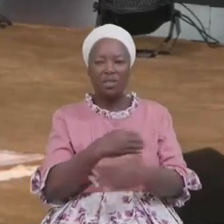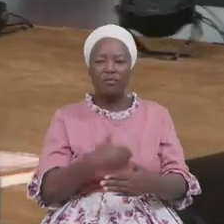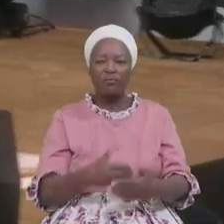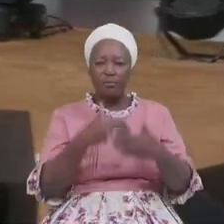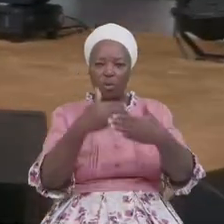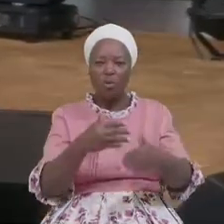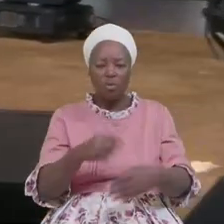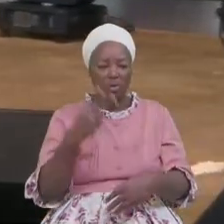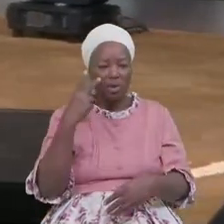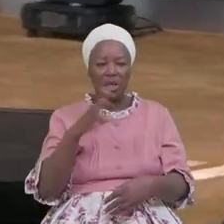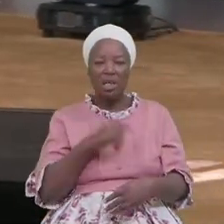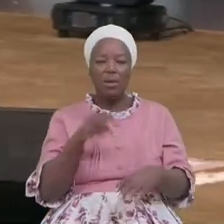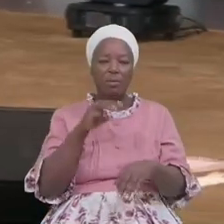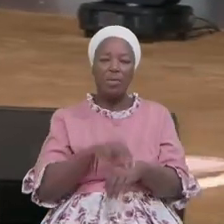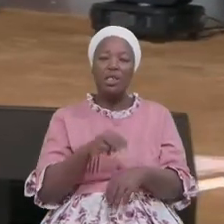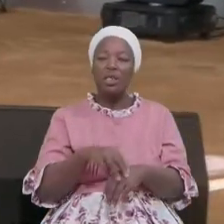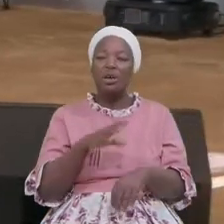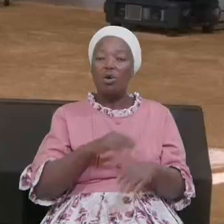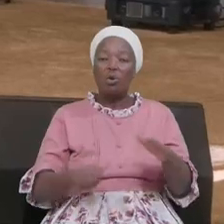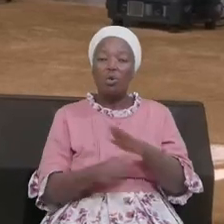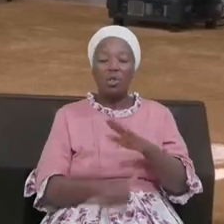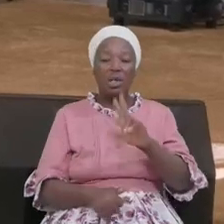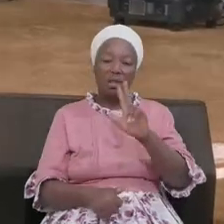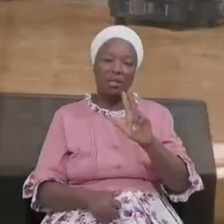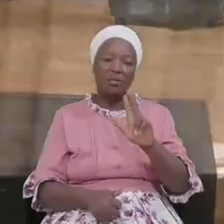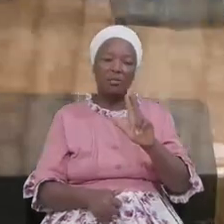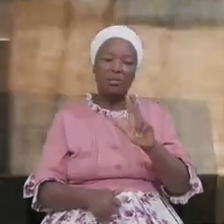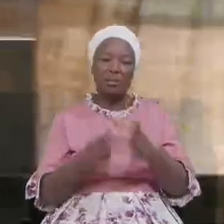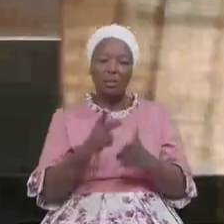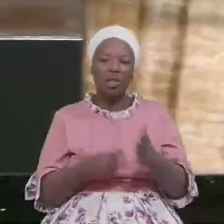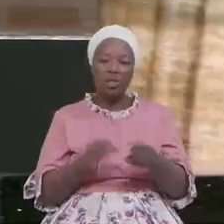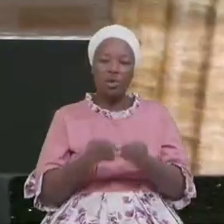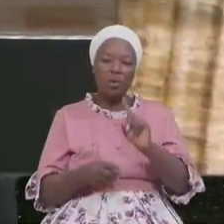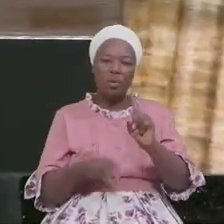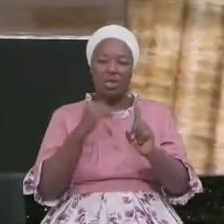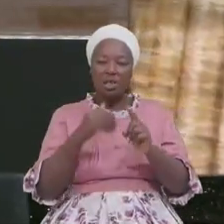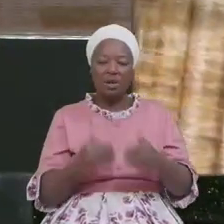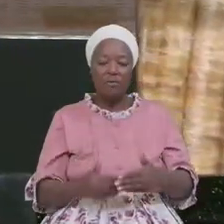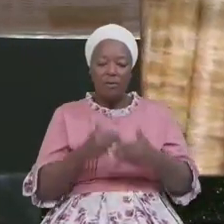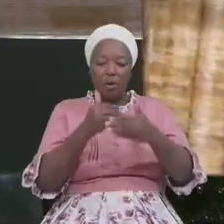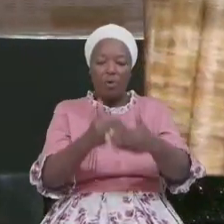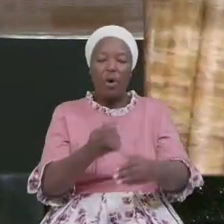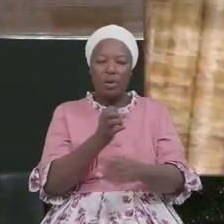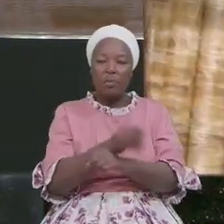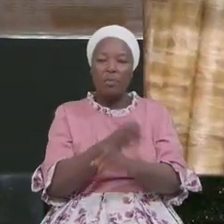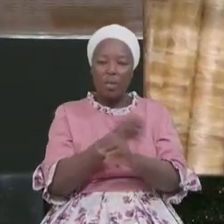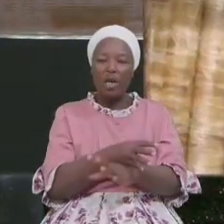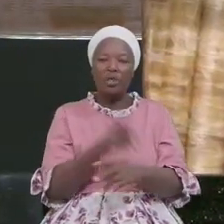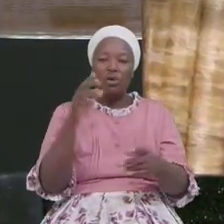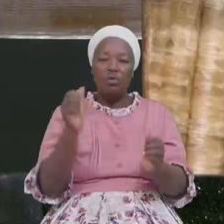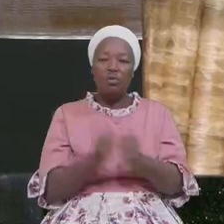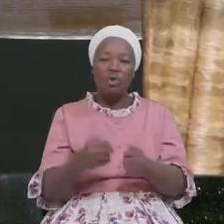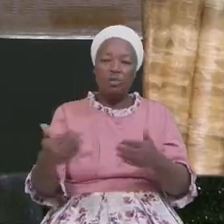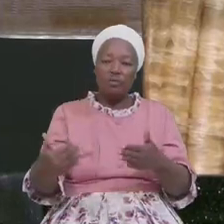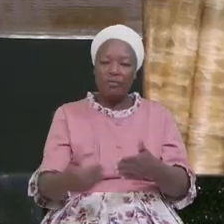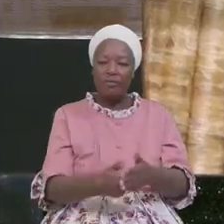Le message, nous le divisons en trois parties. Premièrement, la marche en avant avec une nouvelle